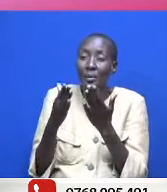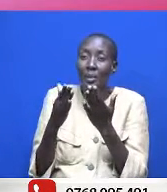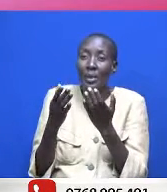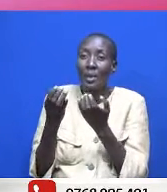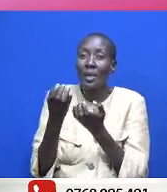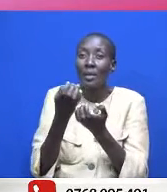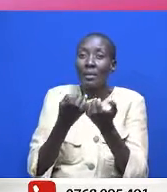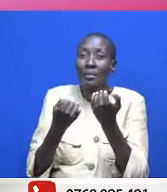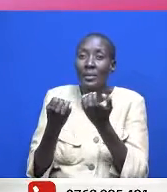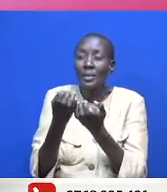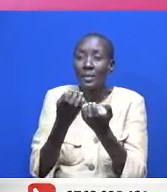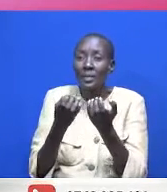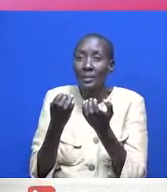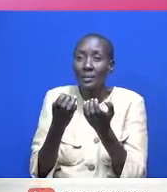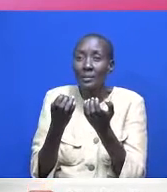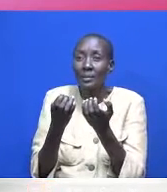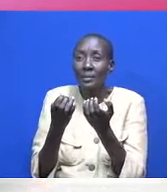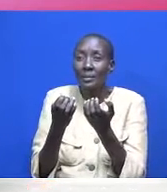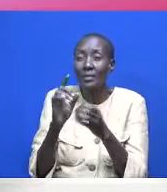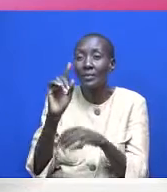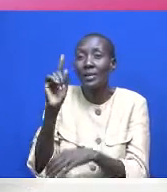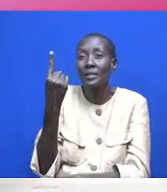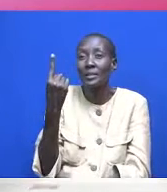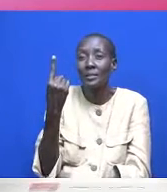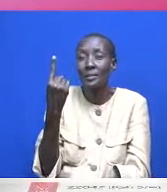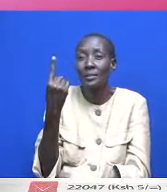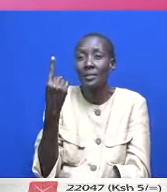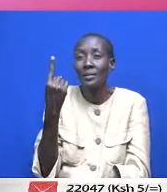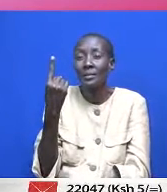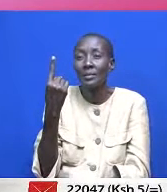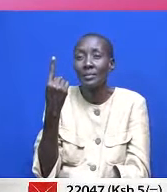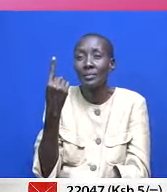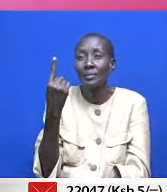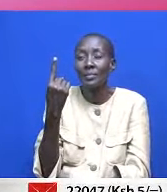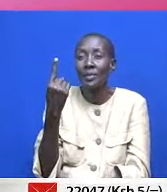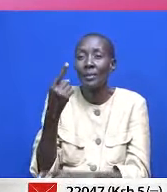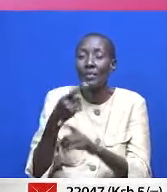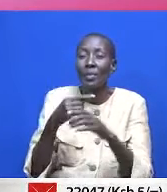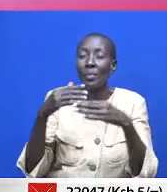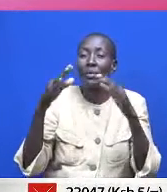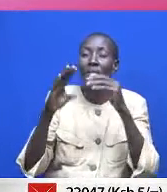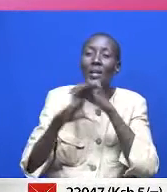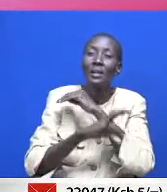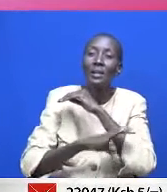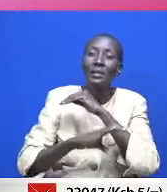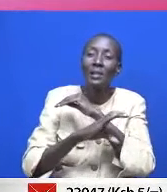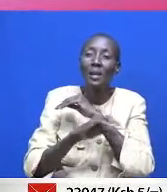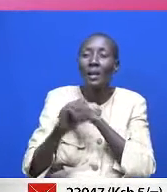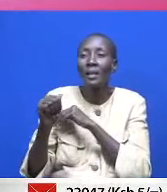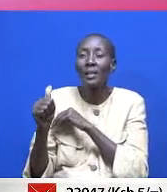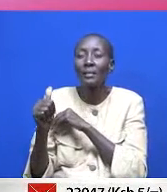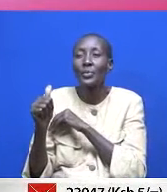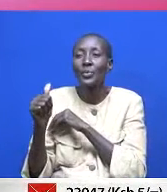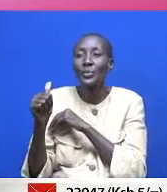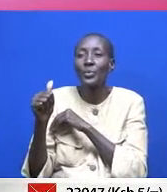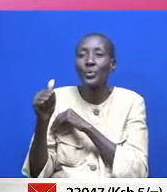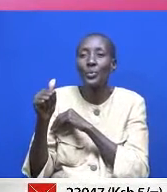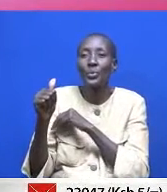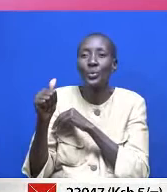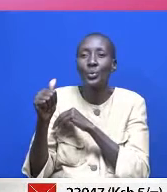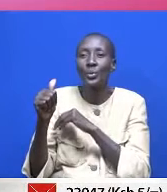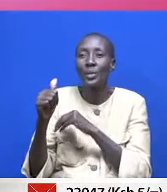ya nchi za Afrika kwanza. Tununue vitu kutoka nje kabla tufikirie. Tukishahakikisha kwamba hizo